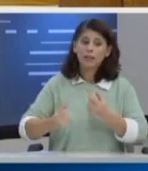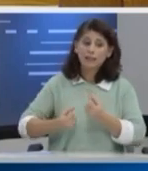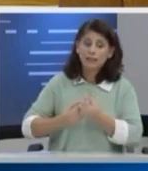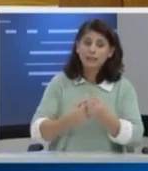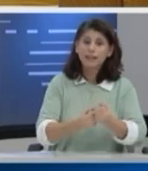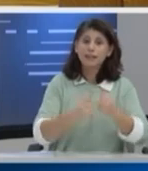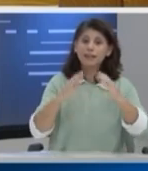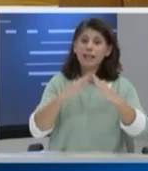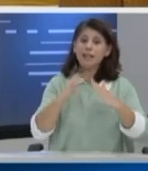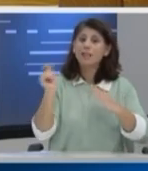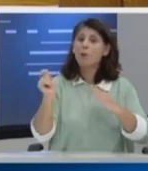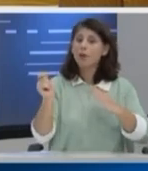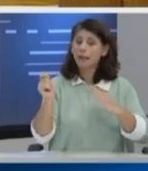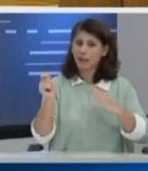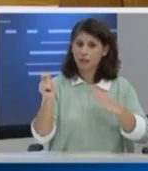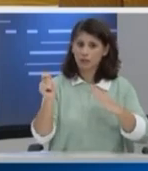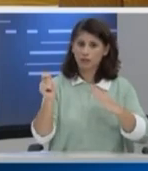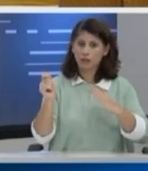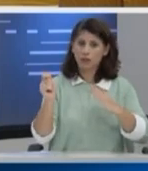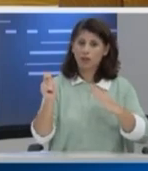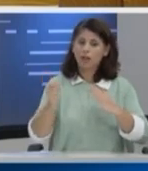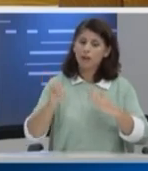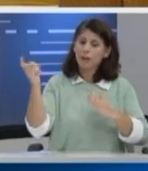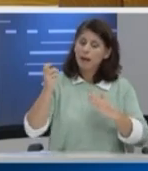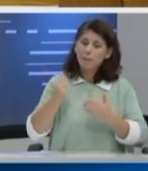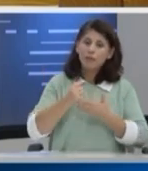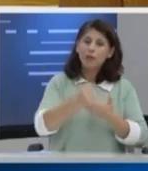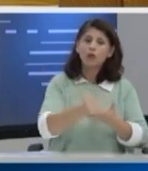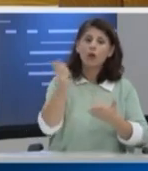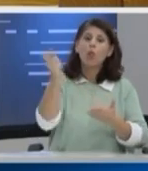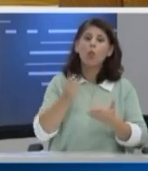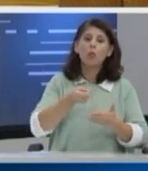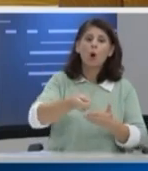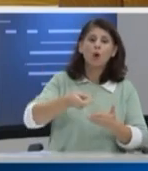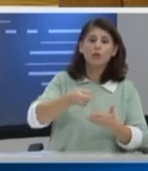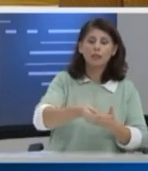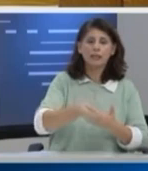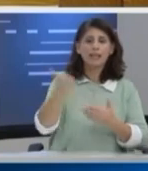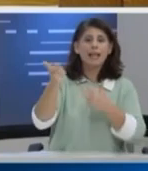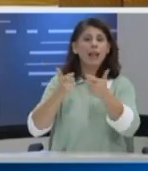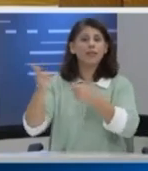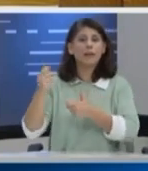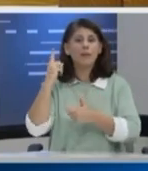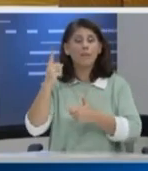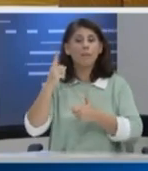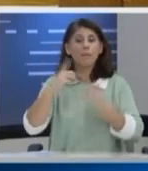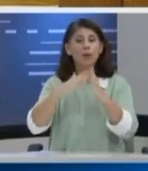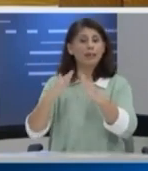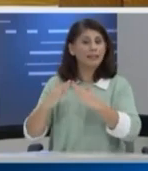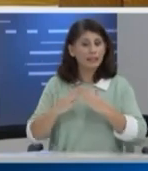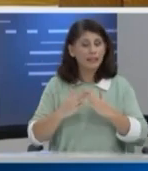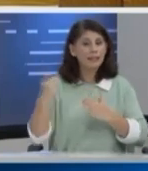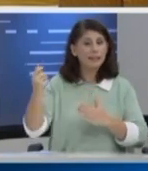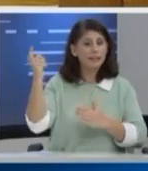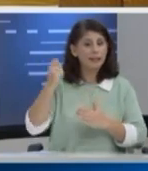τη στήριξη της στεγαστικής πολιτικής, με την επιδότηση των δόσεων των δανειοληπτών για δάνεια πρώτης κατοικίας, αλλά